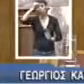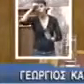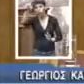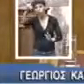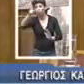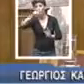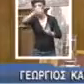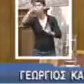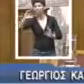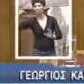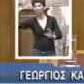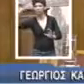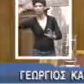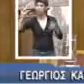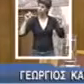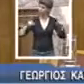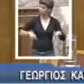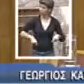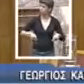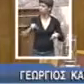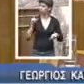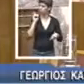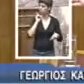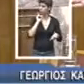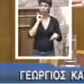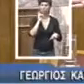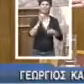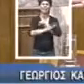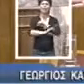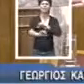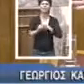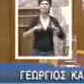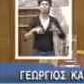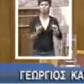Θράκης, και με την έμεση της κυρίας Τραγώνα, η κυρία Χαρά Νικοπούλου.